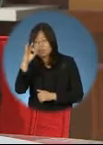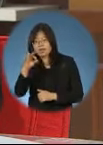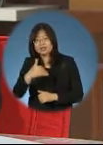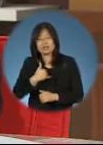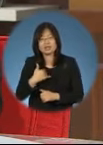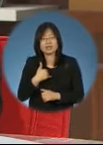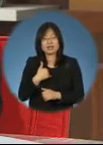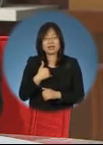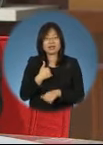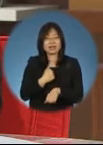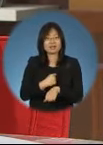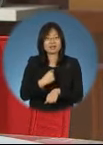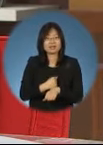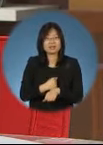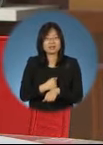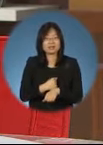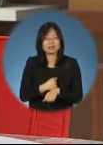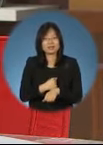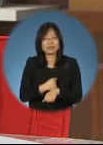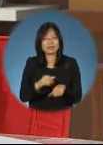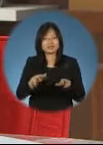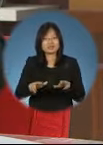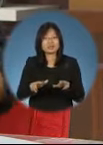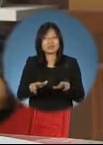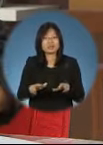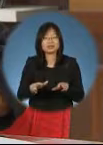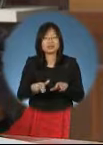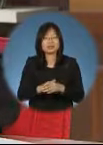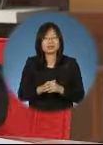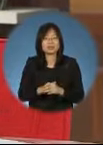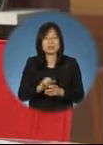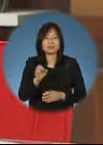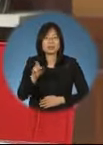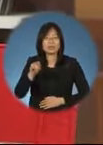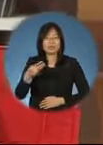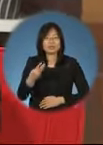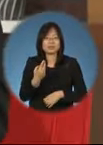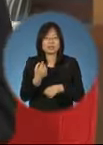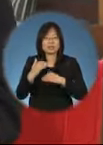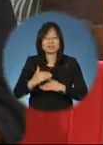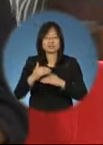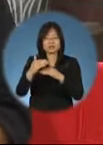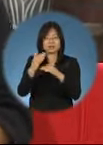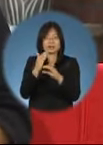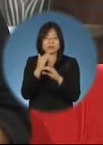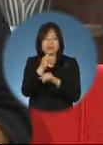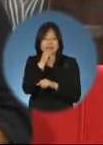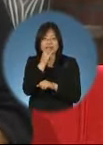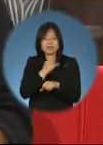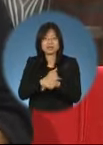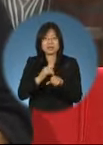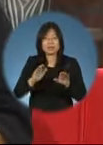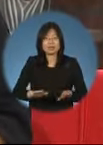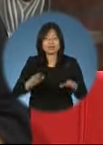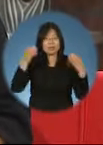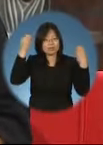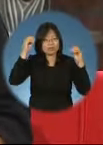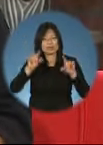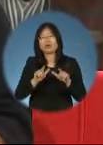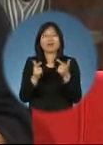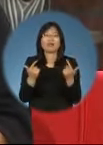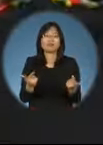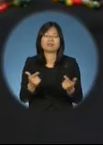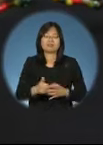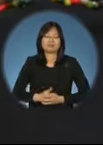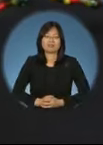제가 하는 건 저런 지금 막 퍼퓰러하게 진행되는 뭐 하고 있는 그런 현대무용이 아니고, 예,